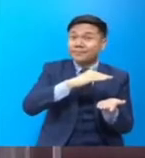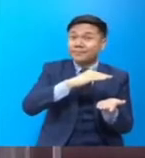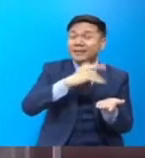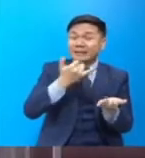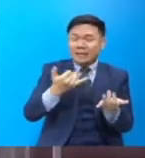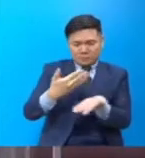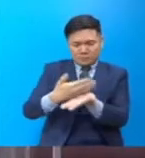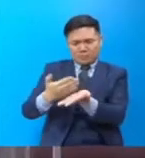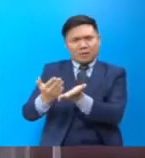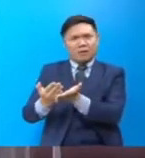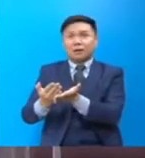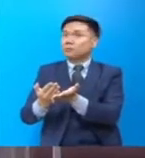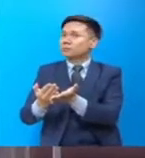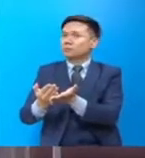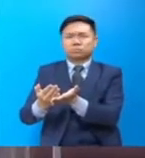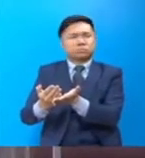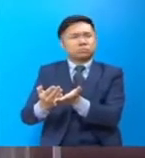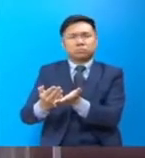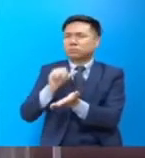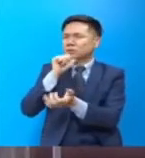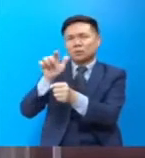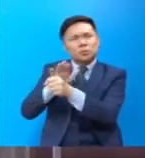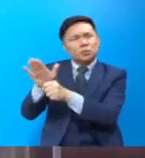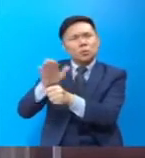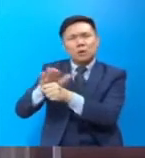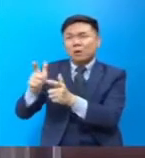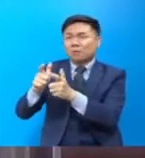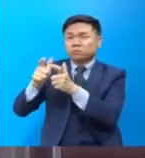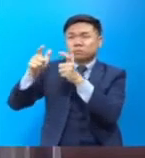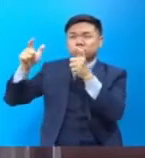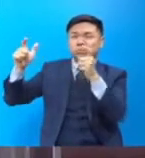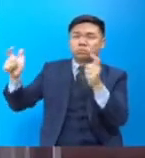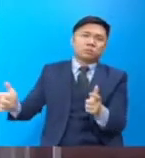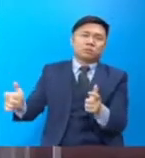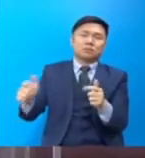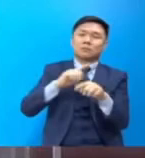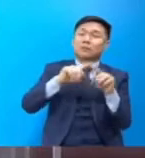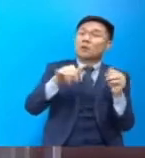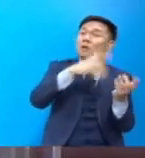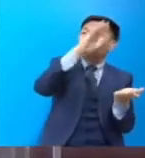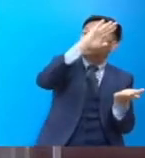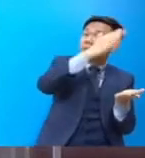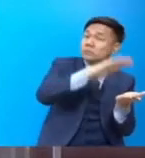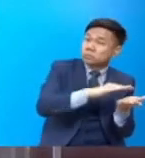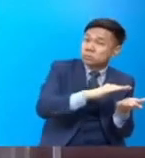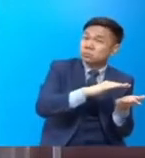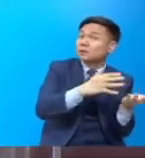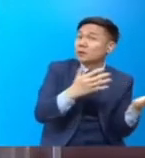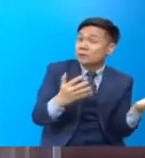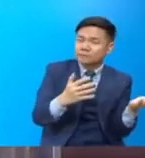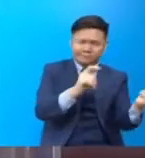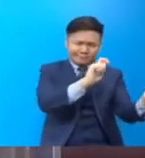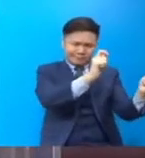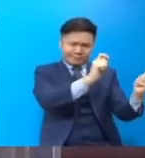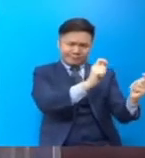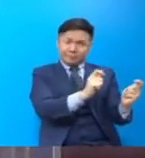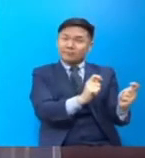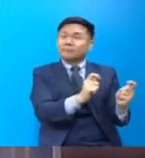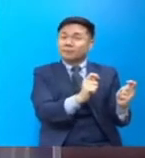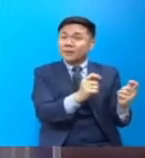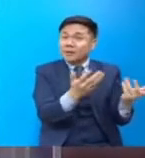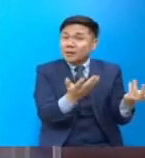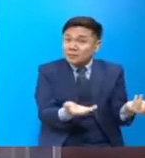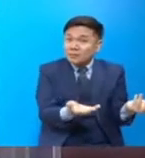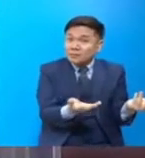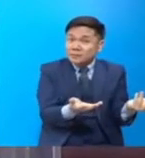bajak revisinya terbesar dalam sejarah pajak negara tapi kita coba kurang kalah dengan titel mengemas kini kaedah-kaedah